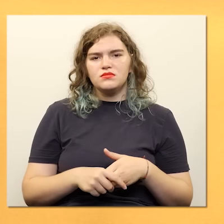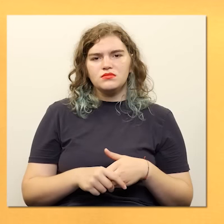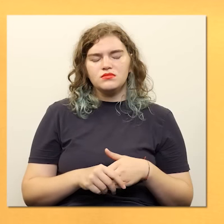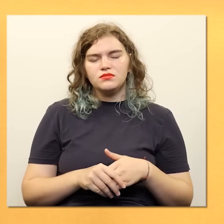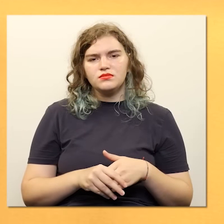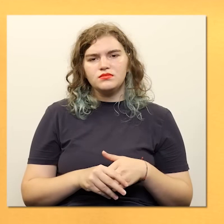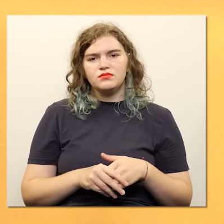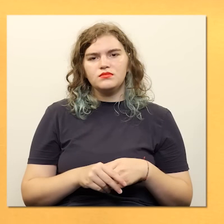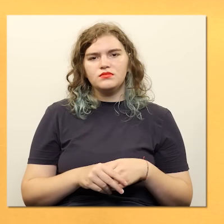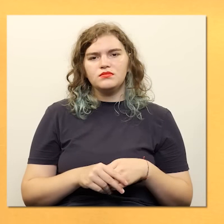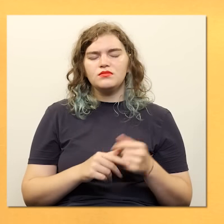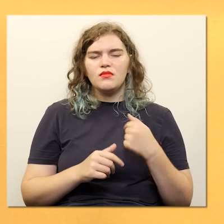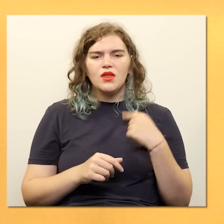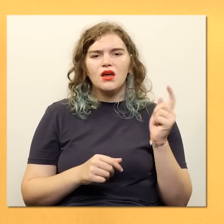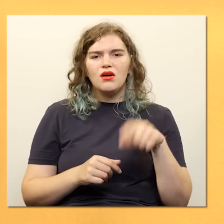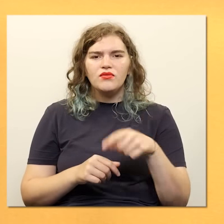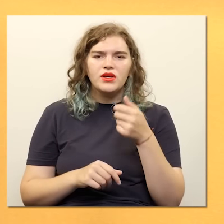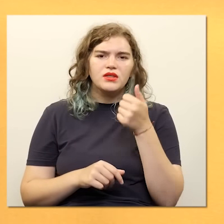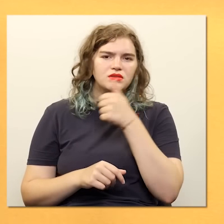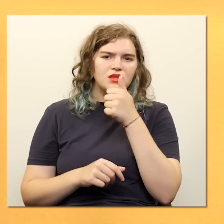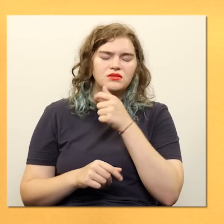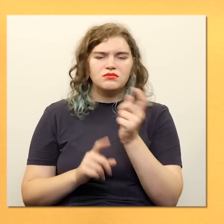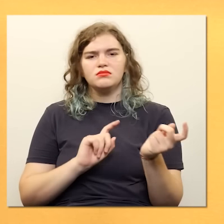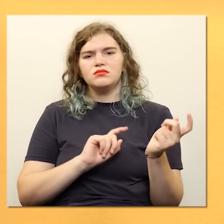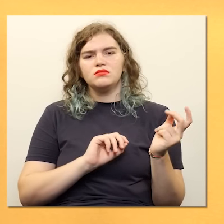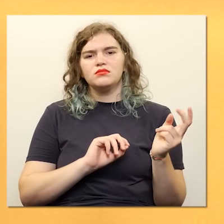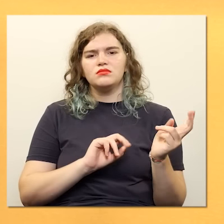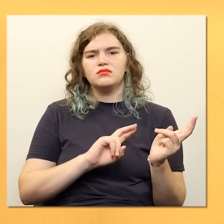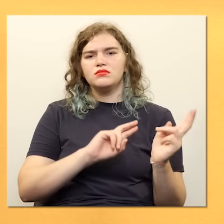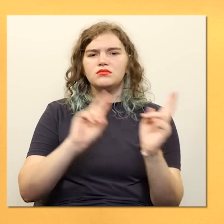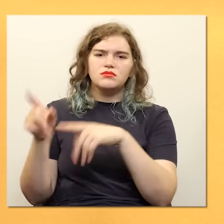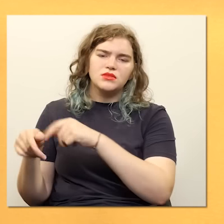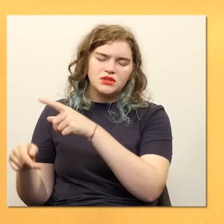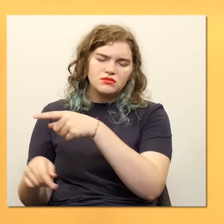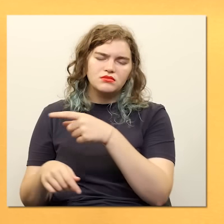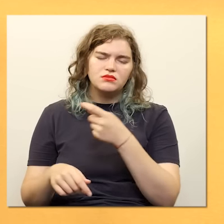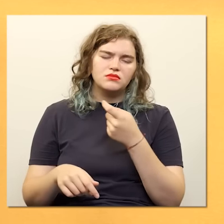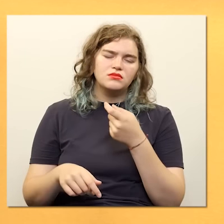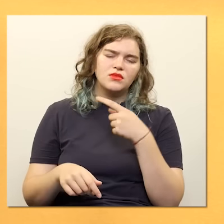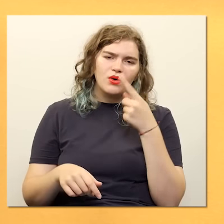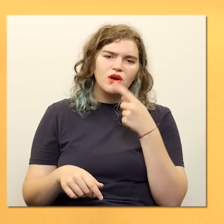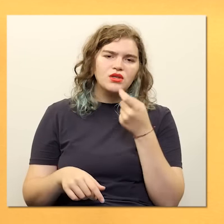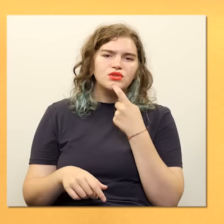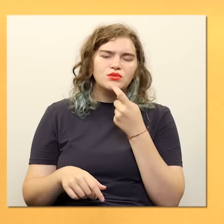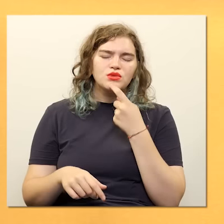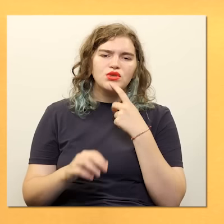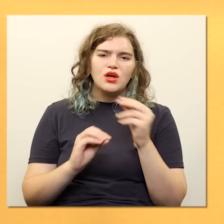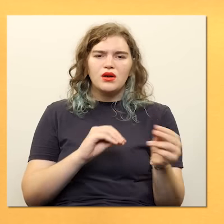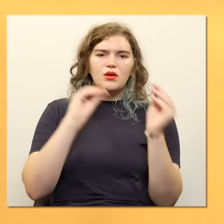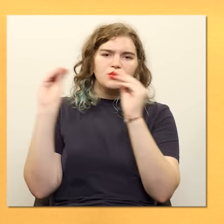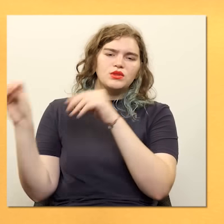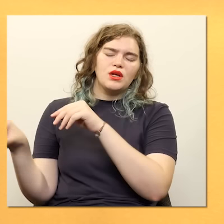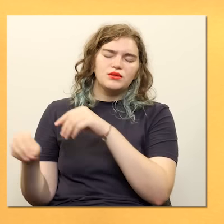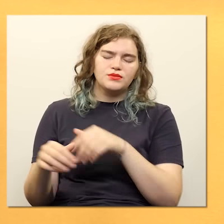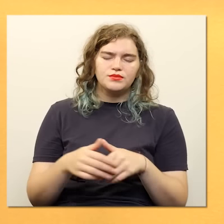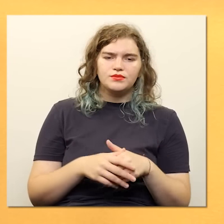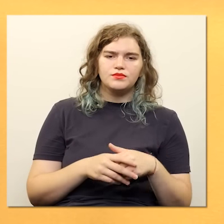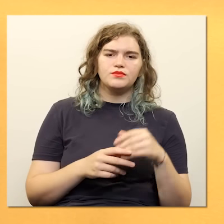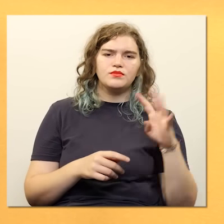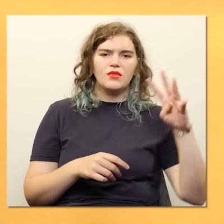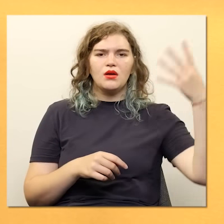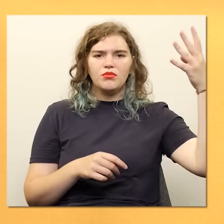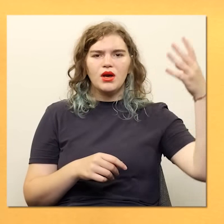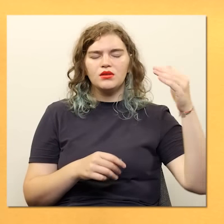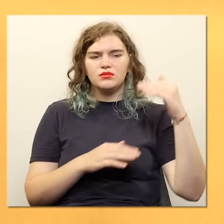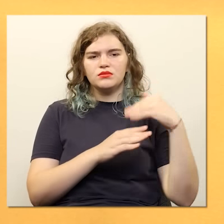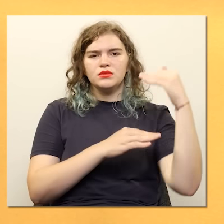și am venit de la sat la oraș, am primit apartament în Timișoara și ne-am mutat în Timișoara, la